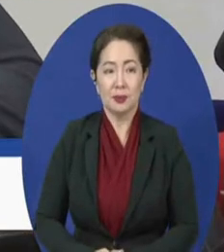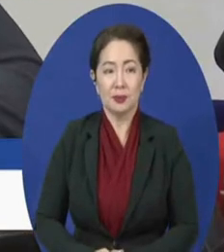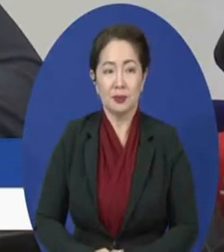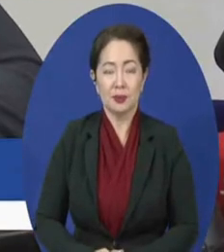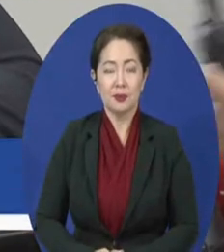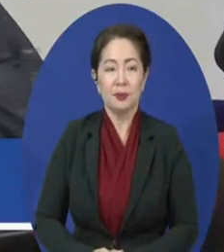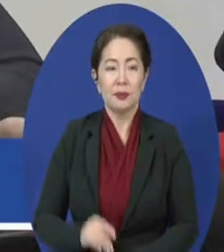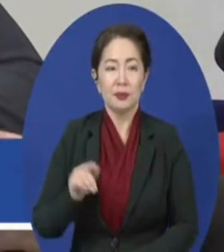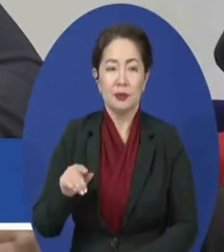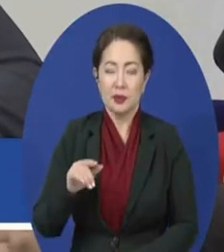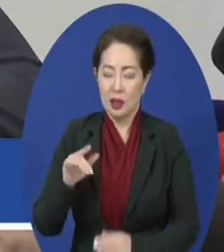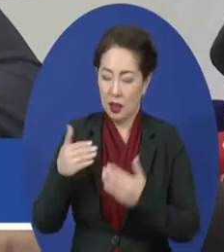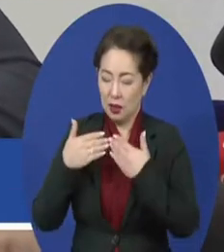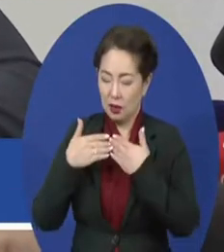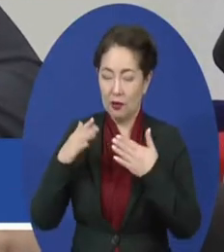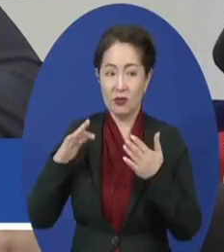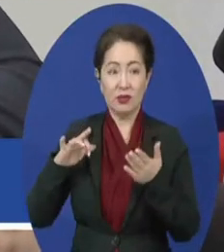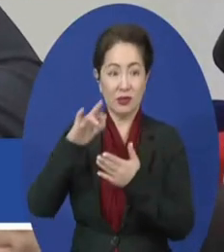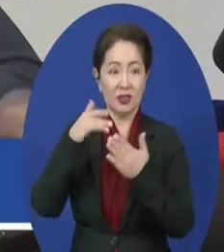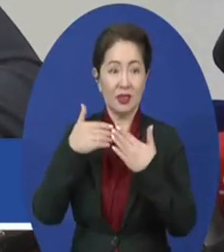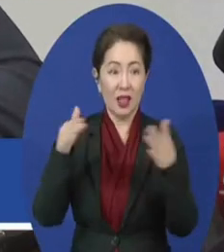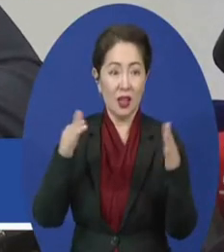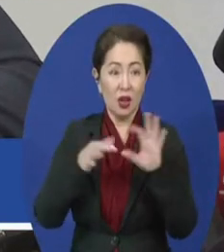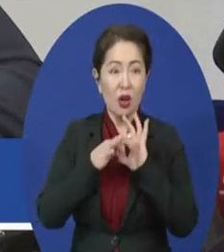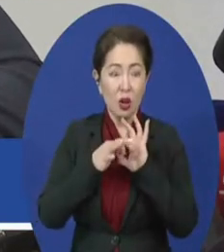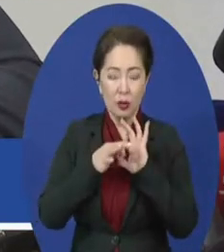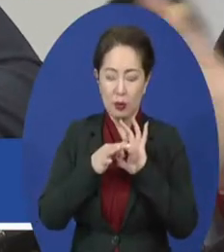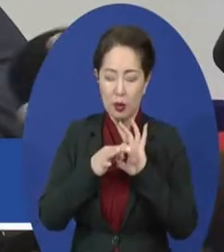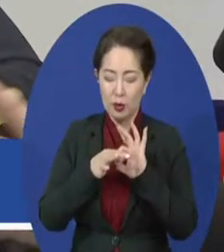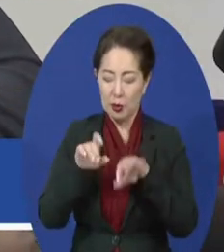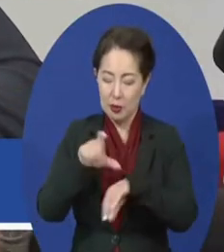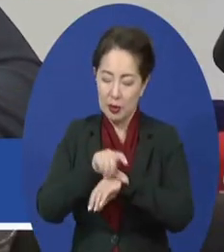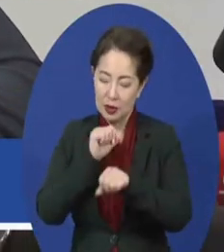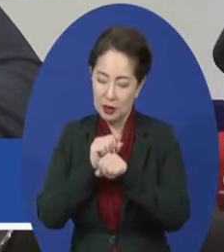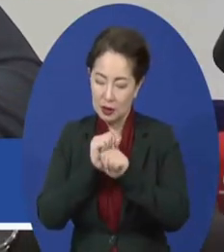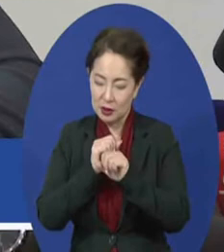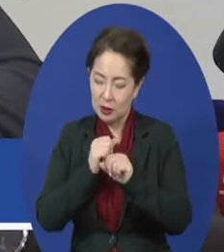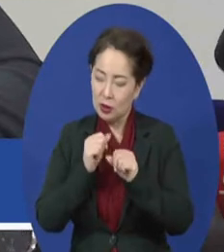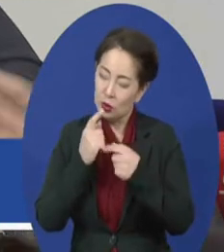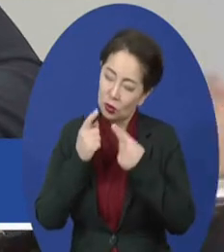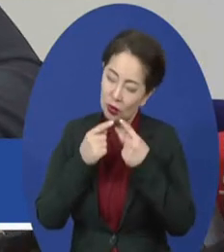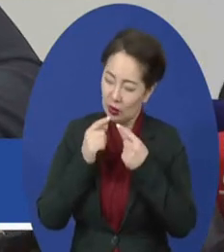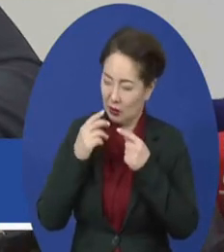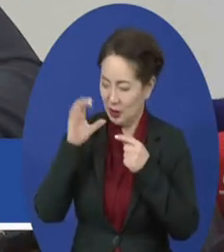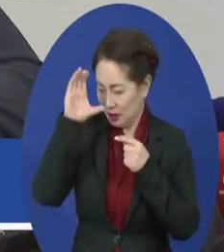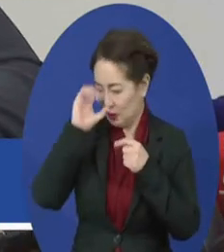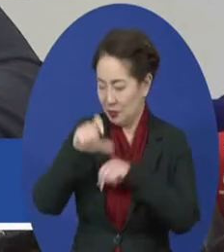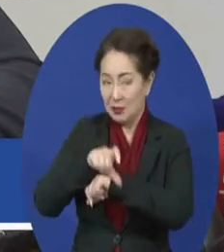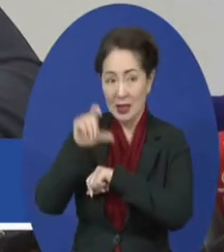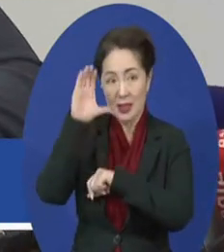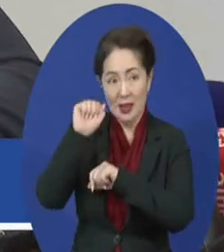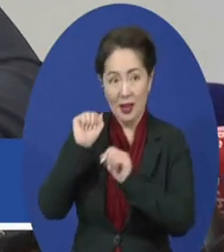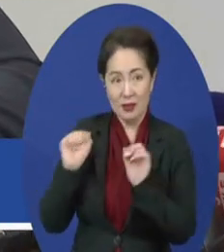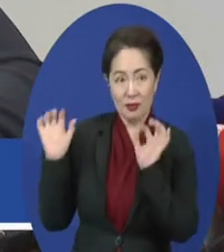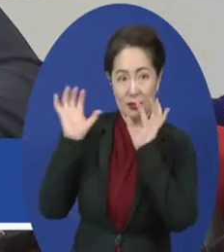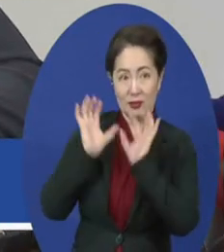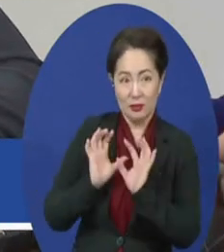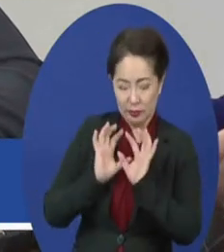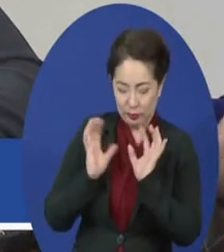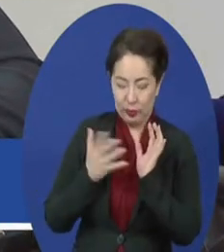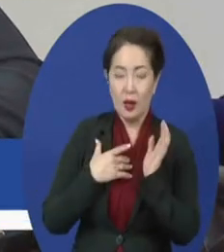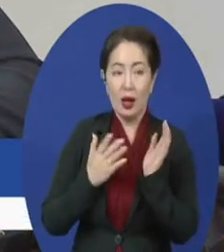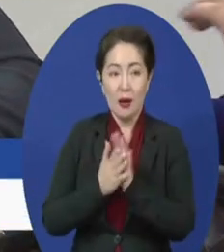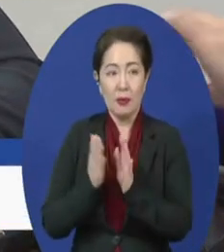ажлуудыг хангах тал дээр манай мэрэгжлийн сайд нар хамт явж байгаа. Тэр цаашлаад энэ дээр бас нэлээдгүй